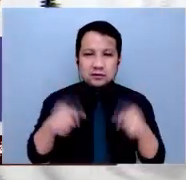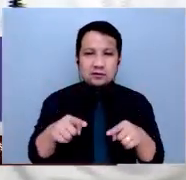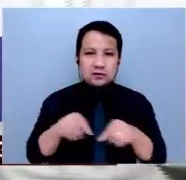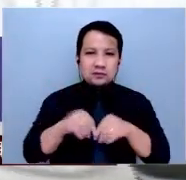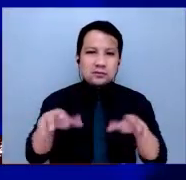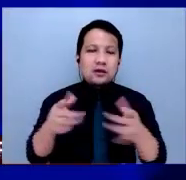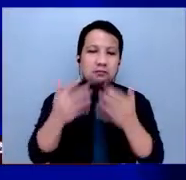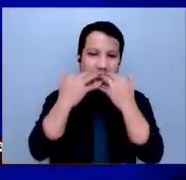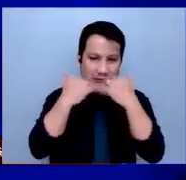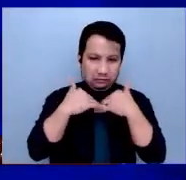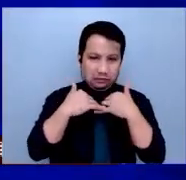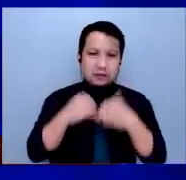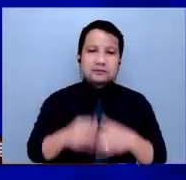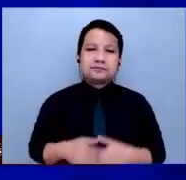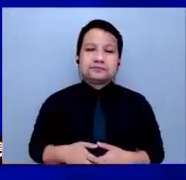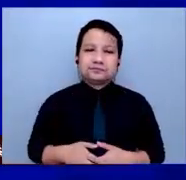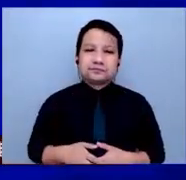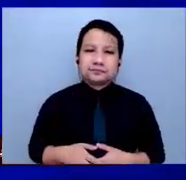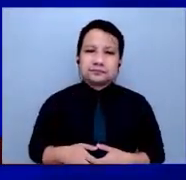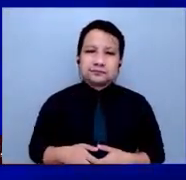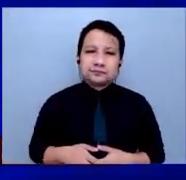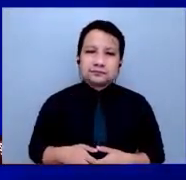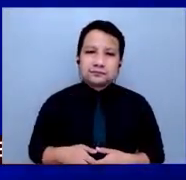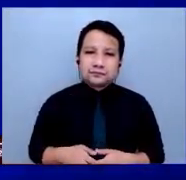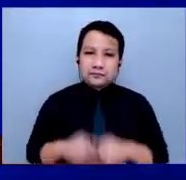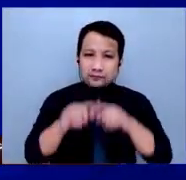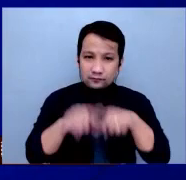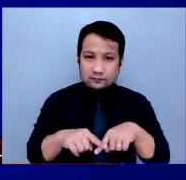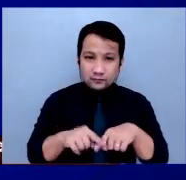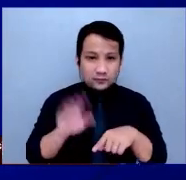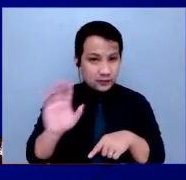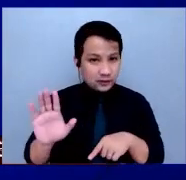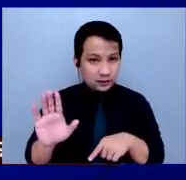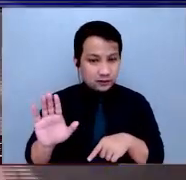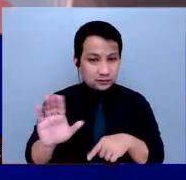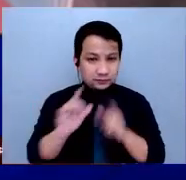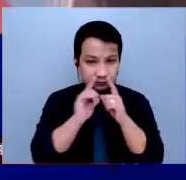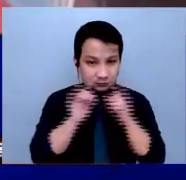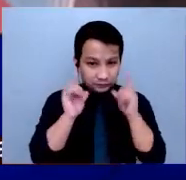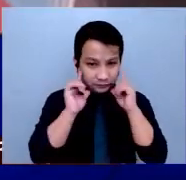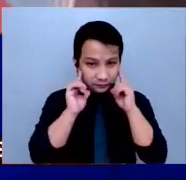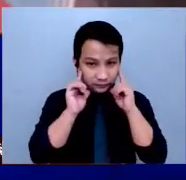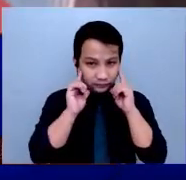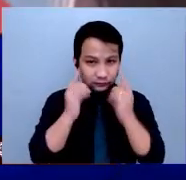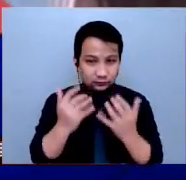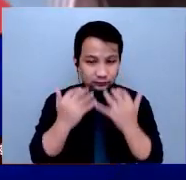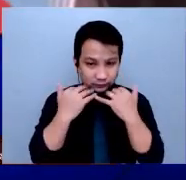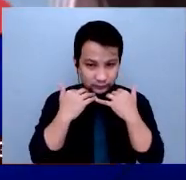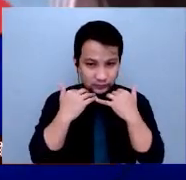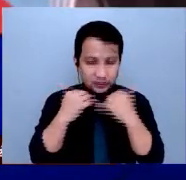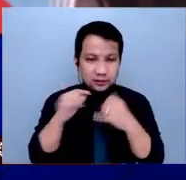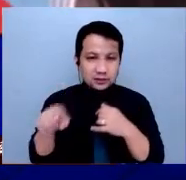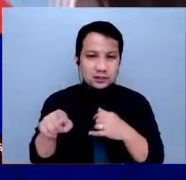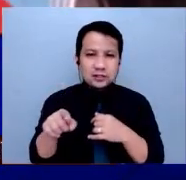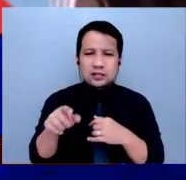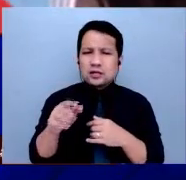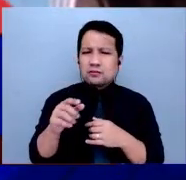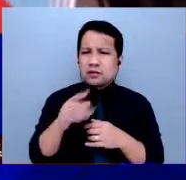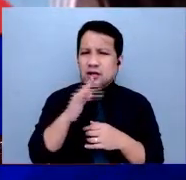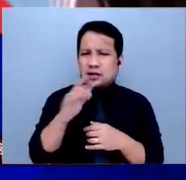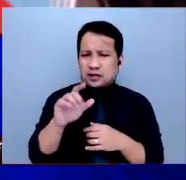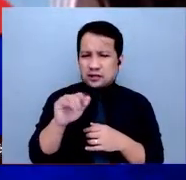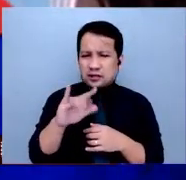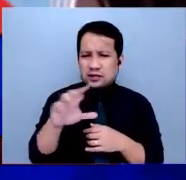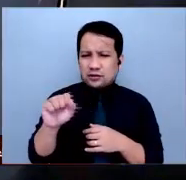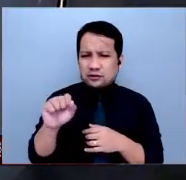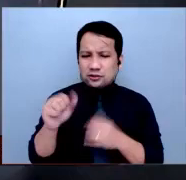ito. At depende rin sa gamit na face mask kung malalanghap mo o hindi ang aerosol na mananatili sa loob